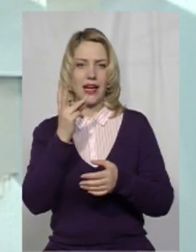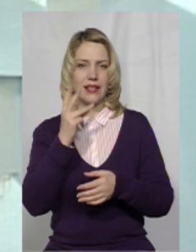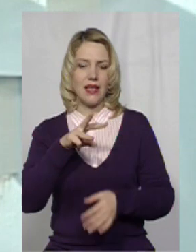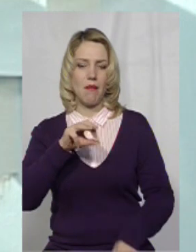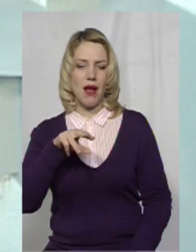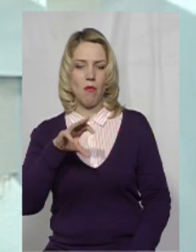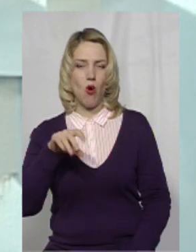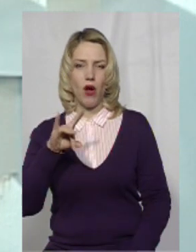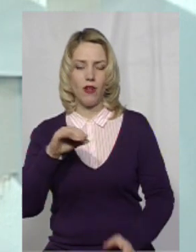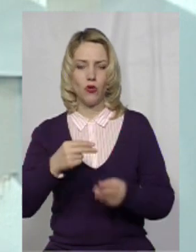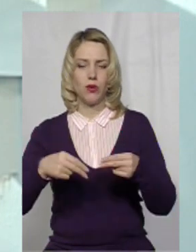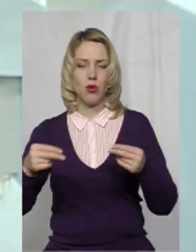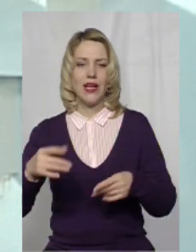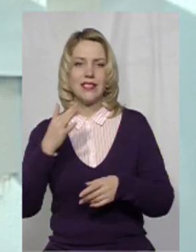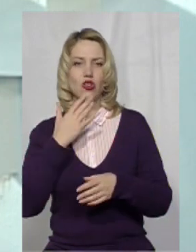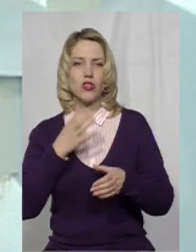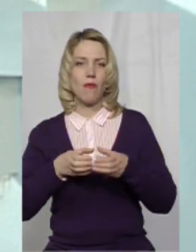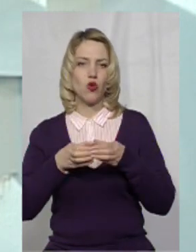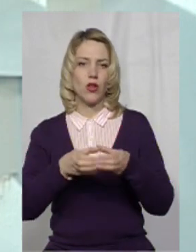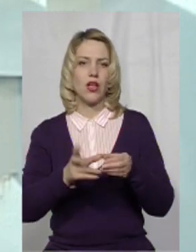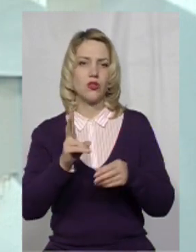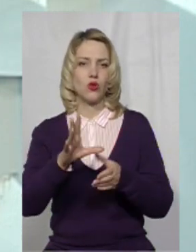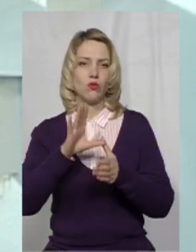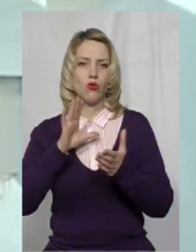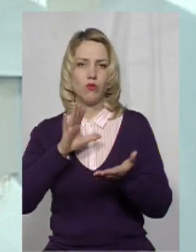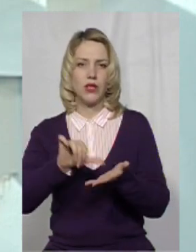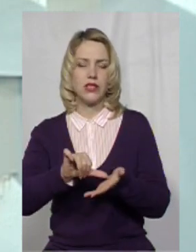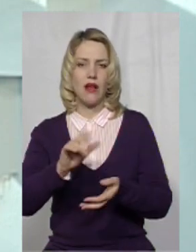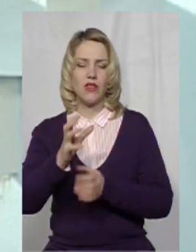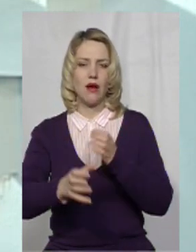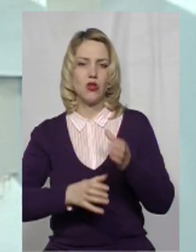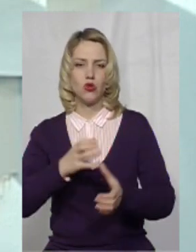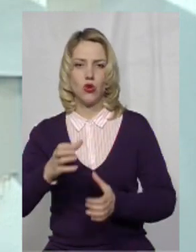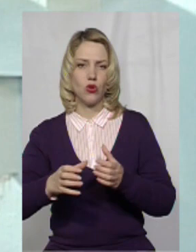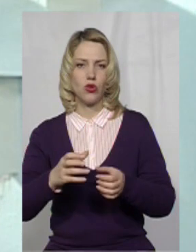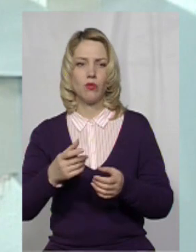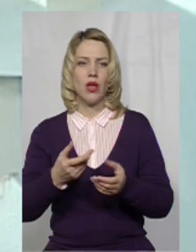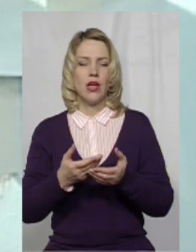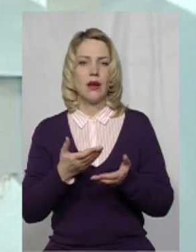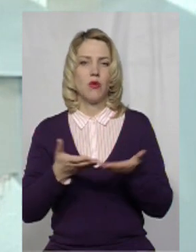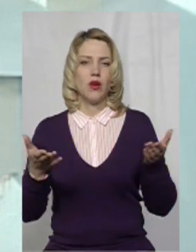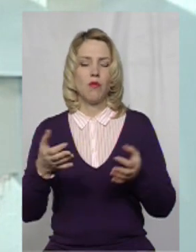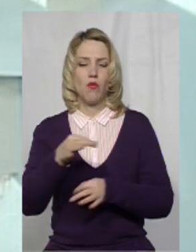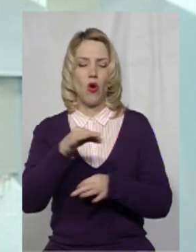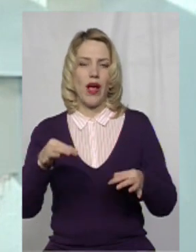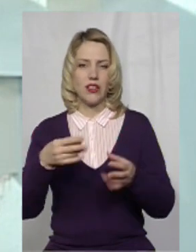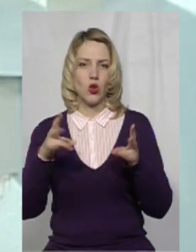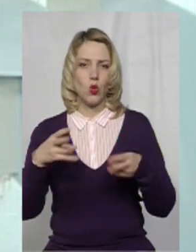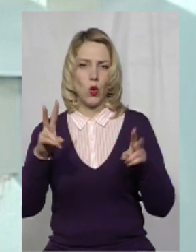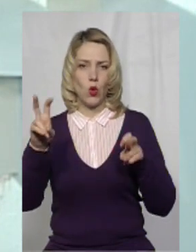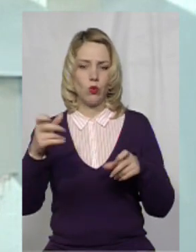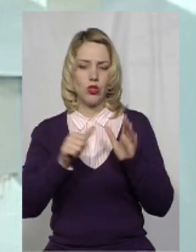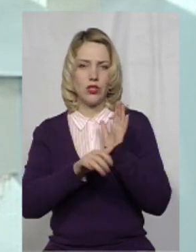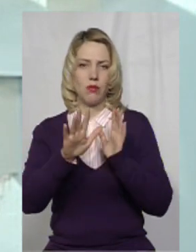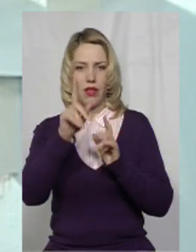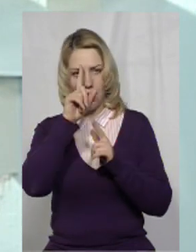меморандум, який ми підписували, власне, з іноземною делегацією, яка була представлена міжнародним трейд-клубом, ну, тобто, які сьогодні там є більше